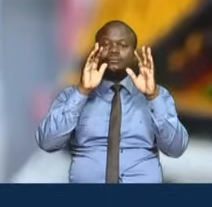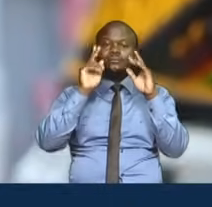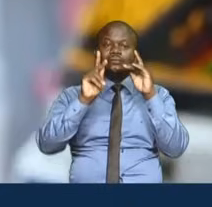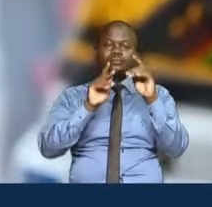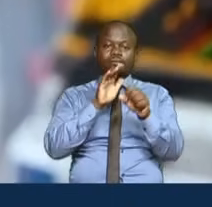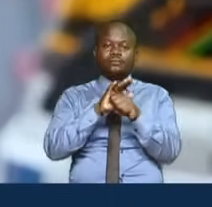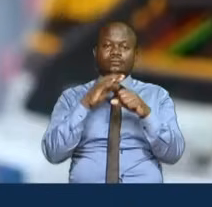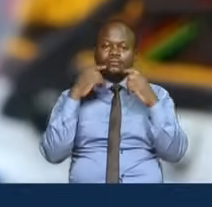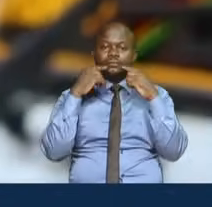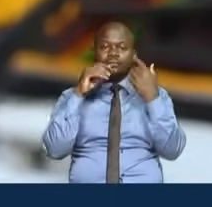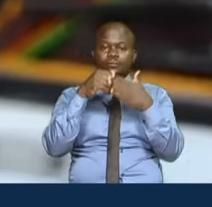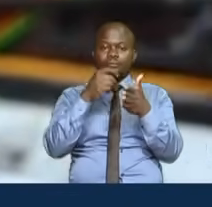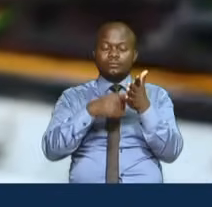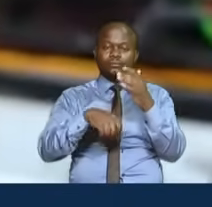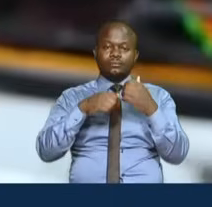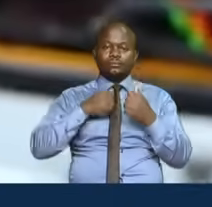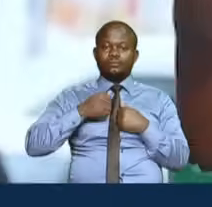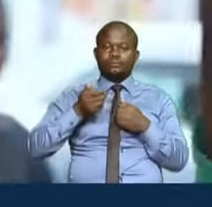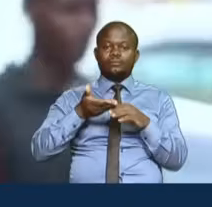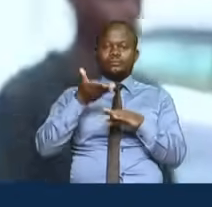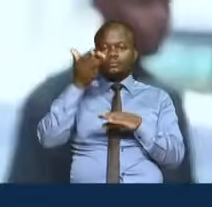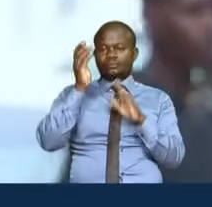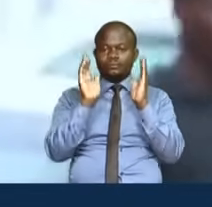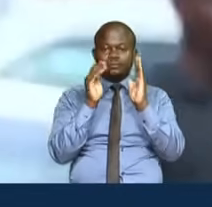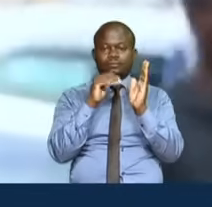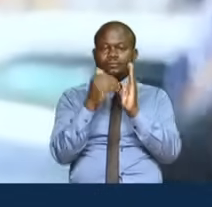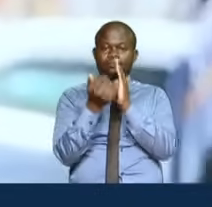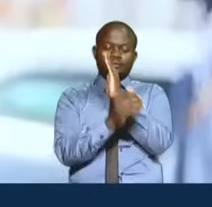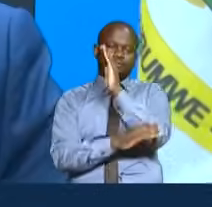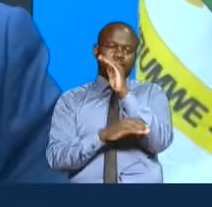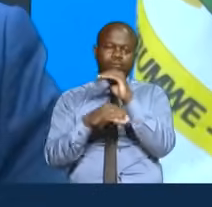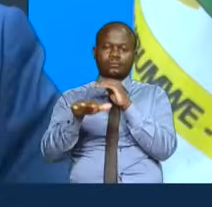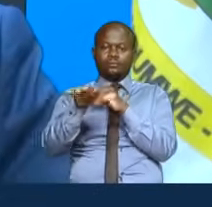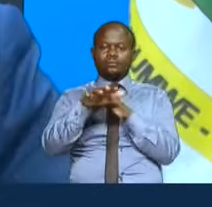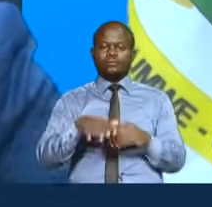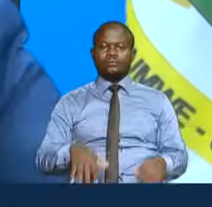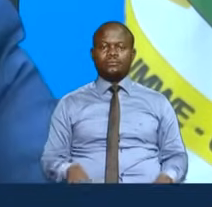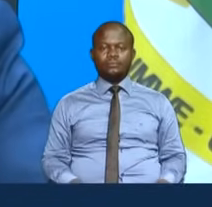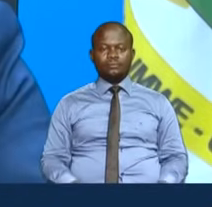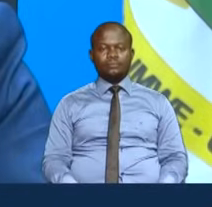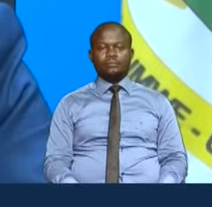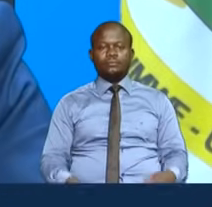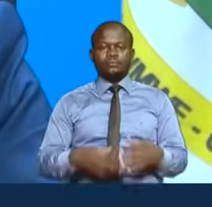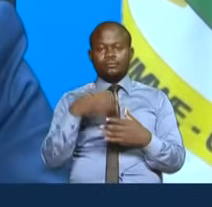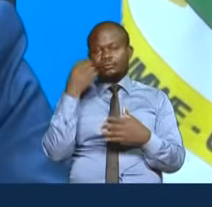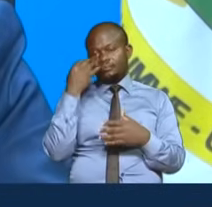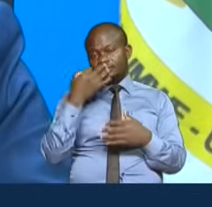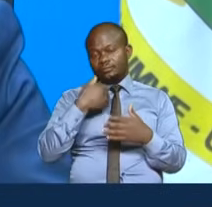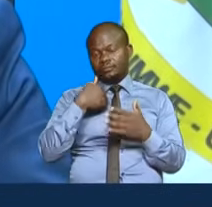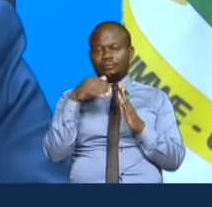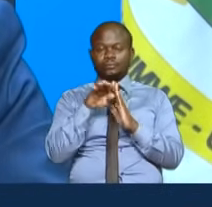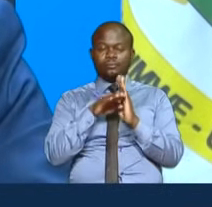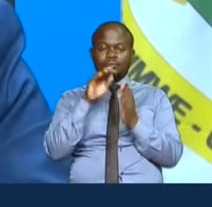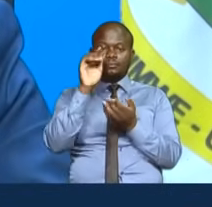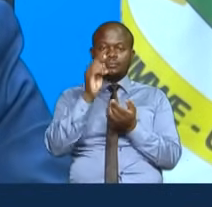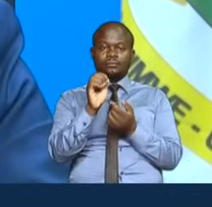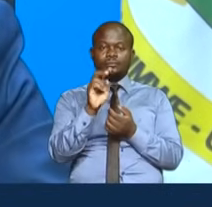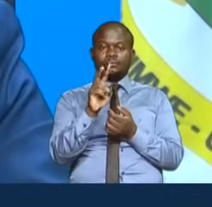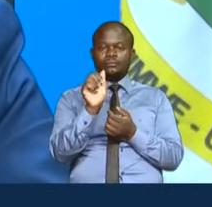abavuga ko imisoro yo mu Rwanda iri hejuru ugereranyije n'ibindi bihugu byo mu karere. Nimba dufite gahunda yo kugabanya TVA ikava